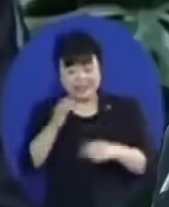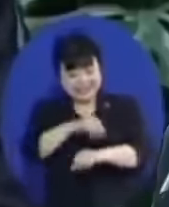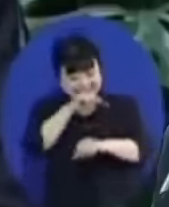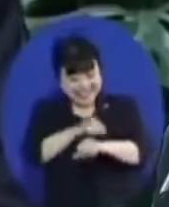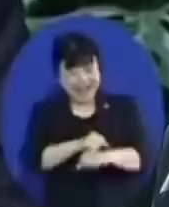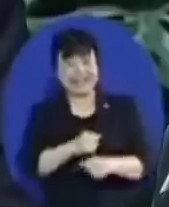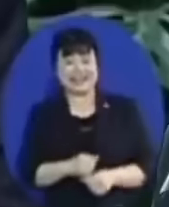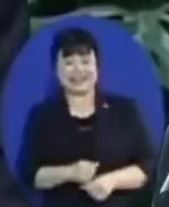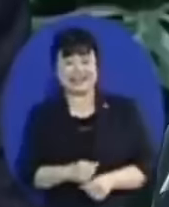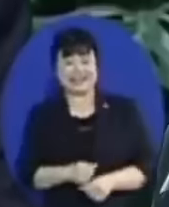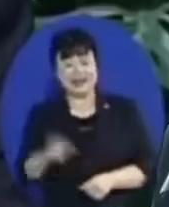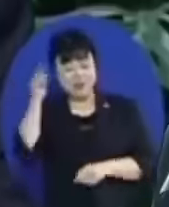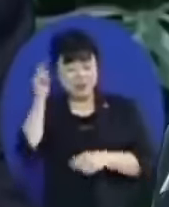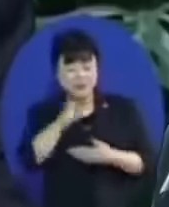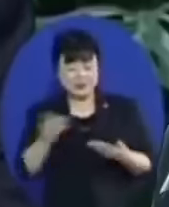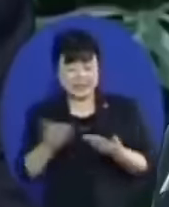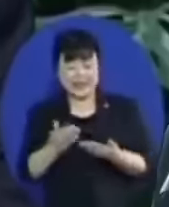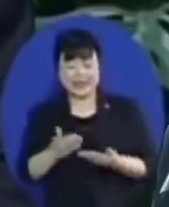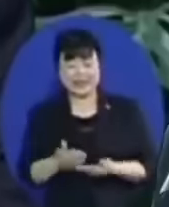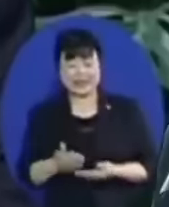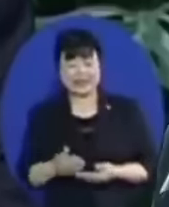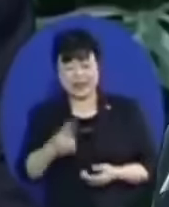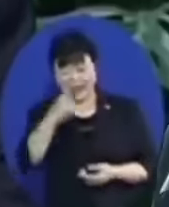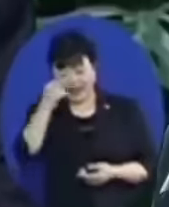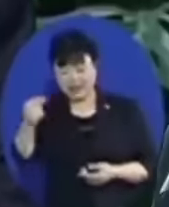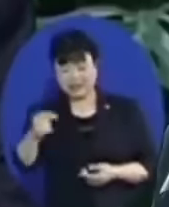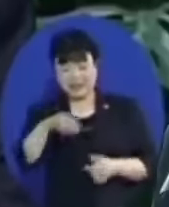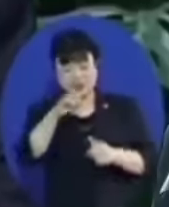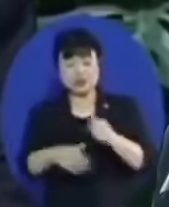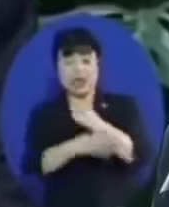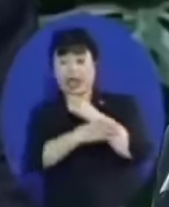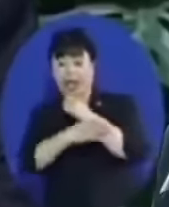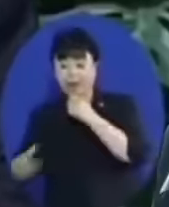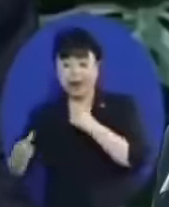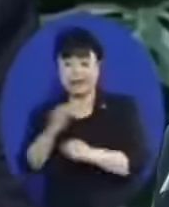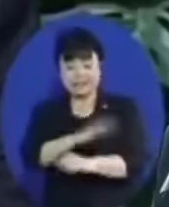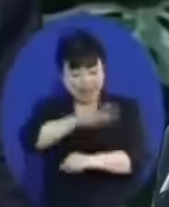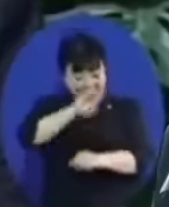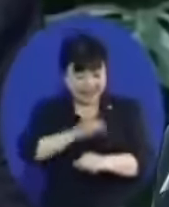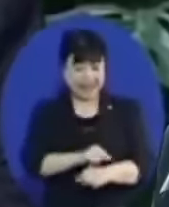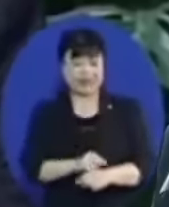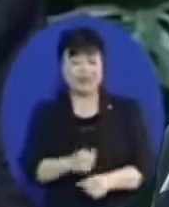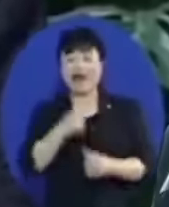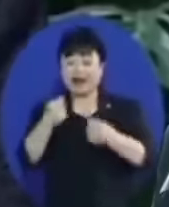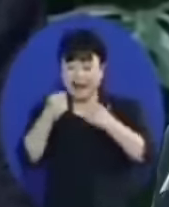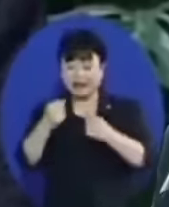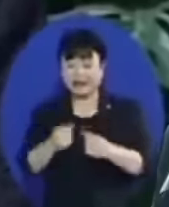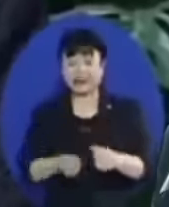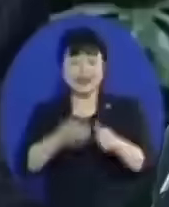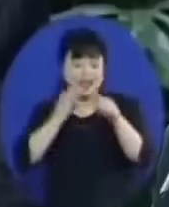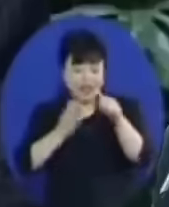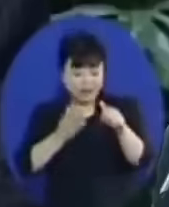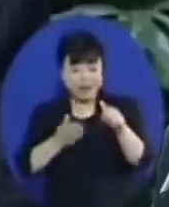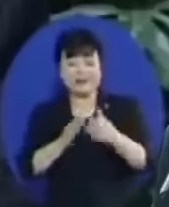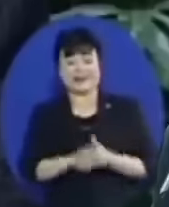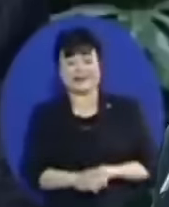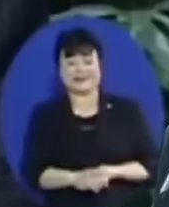같이 네가 범사에도 가시와 은극히의 제주에서 해방되고 잘되고 강건하기를 내가 간절히